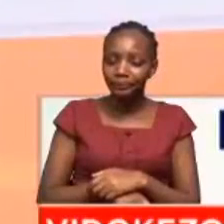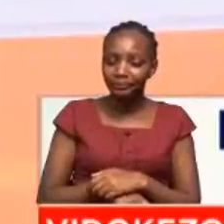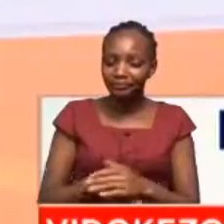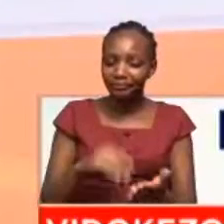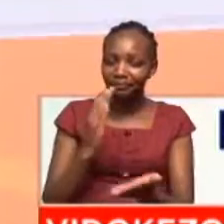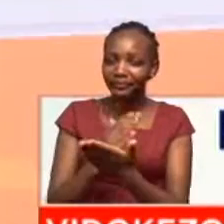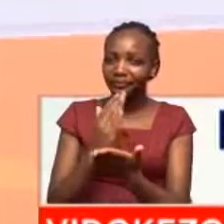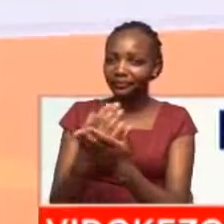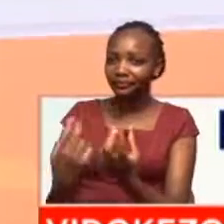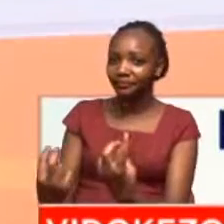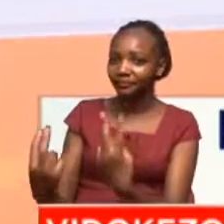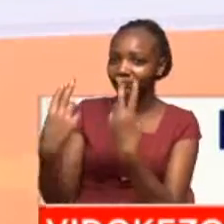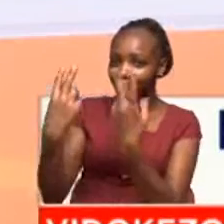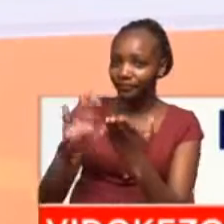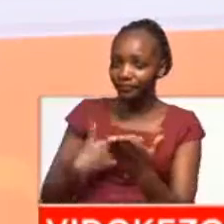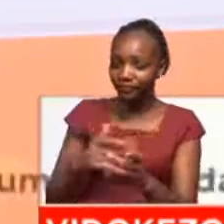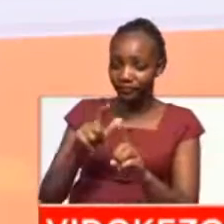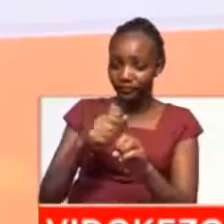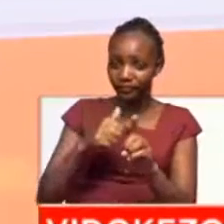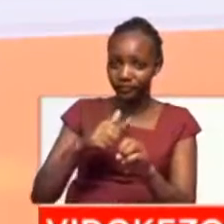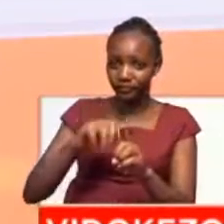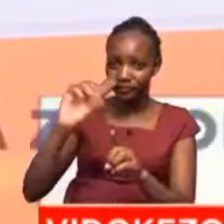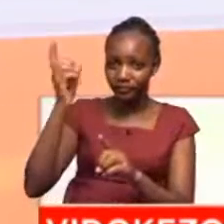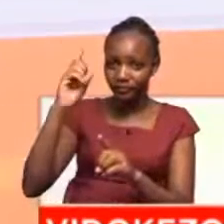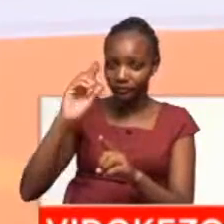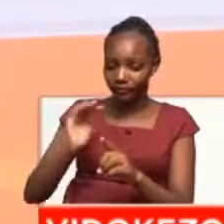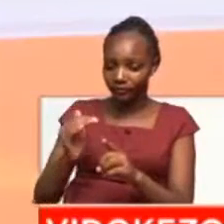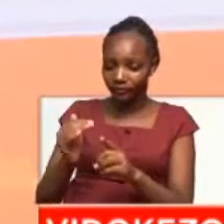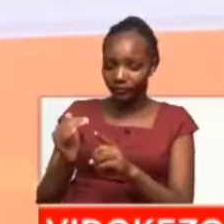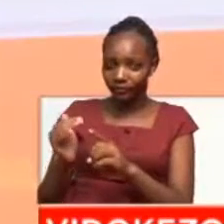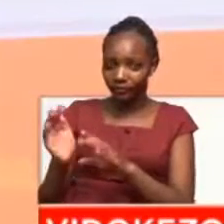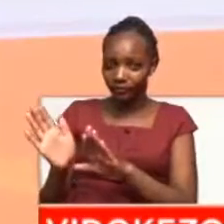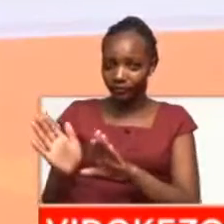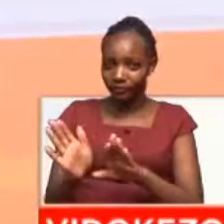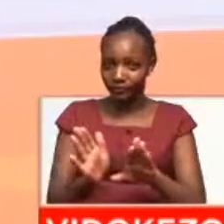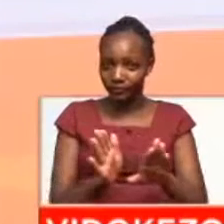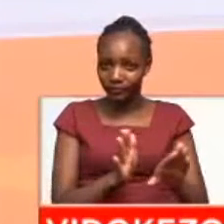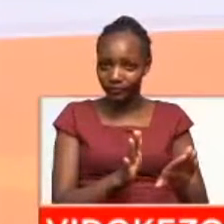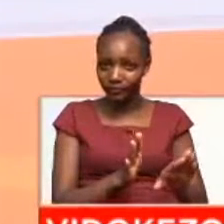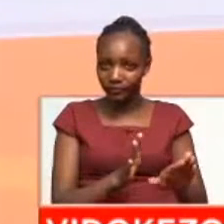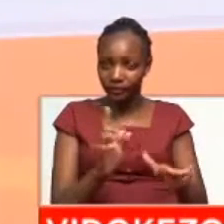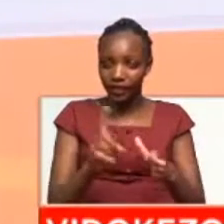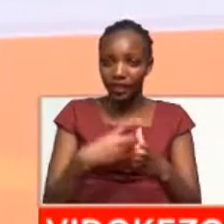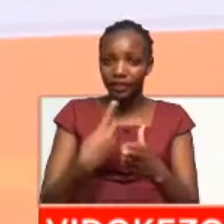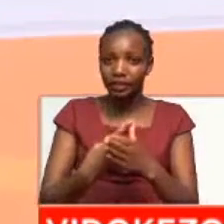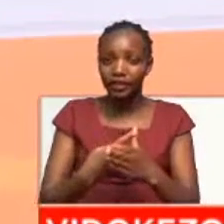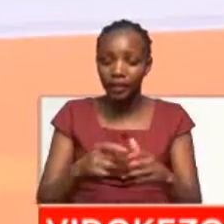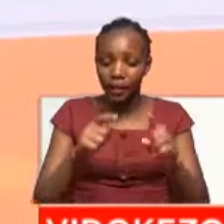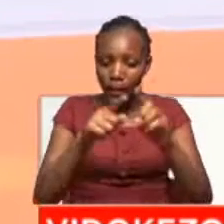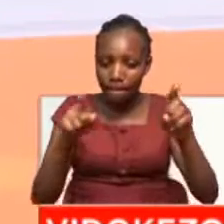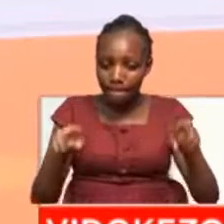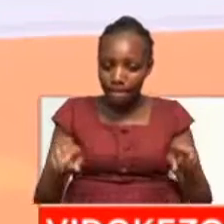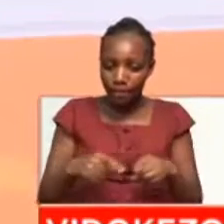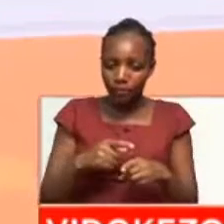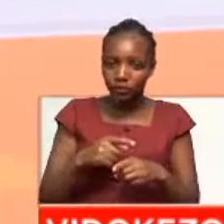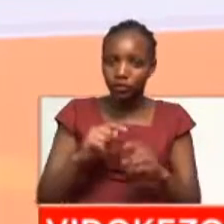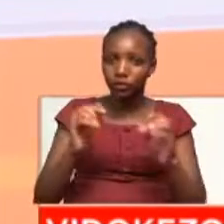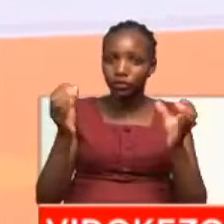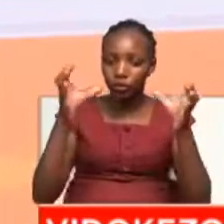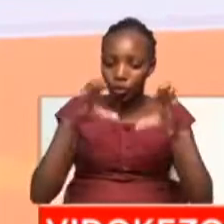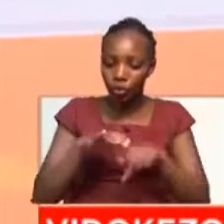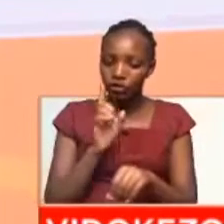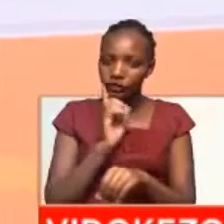Na mpenzi mtazamaji, tukitoka jiji la Nairobi, ikiwa ni wakati ambapo mipaka imeweza kufungwa ya kuweza kuingia na kutoka